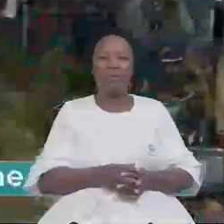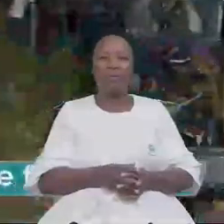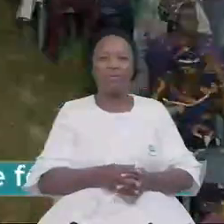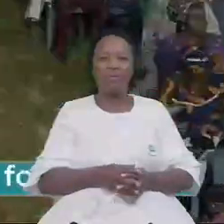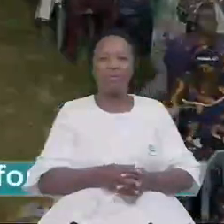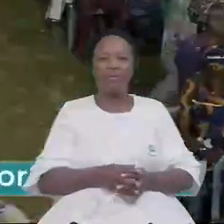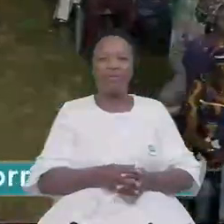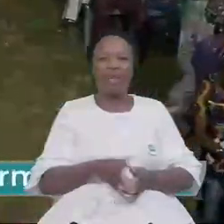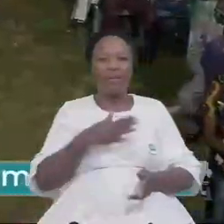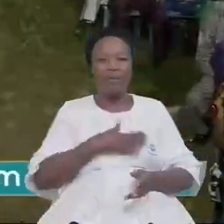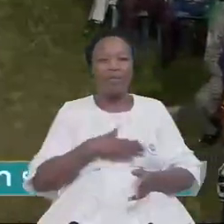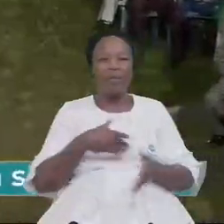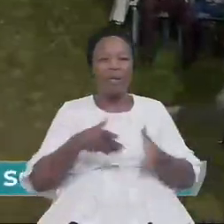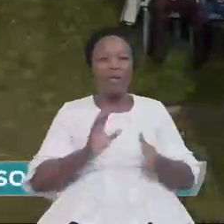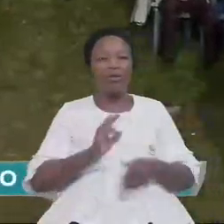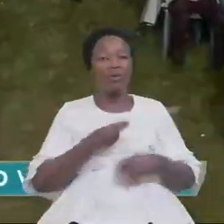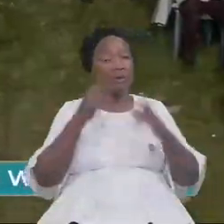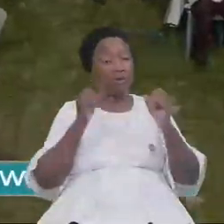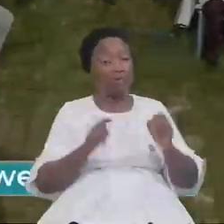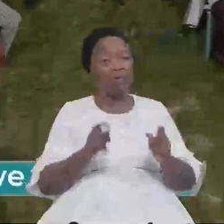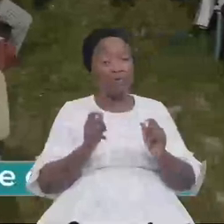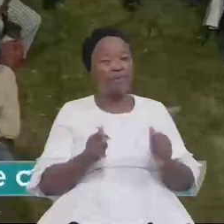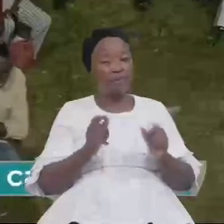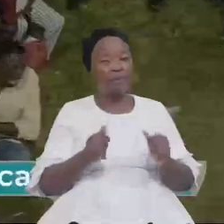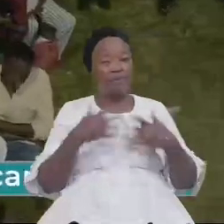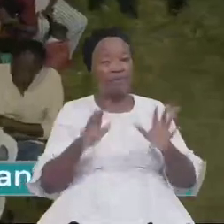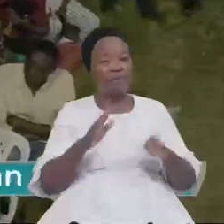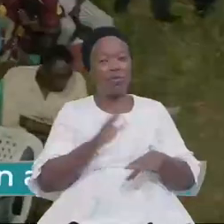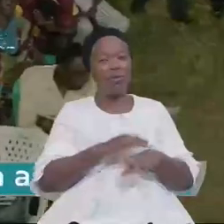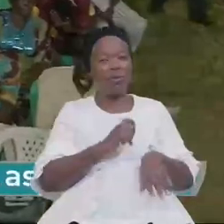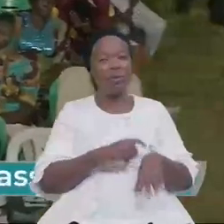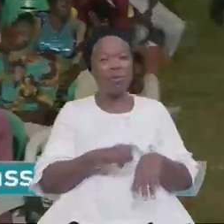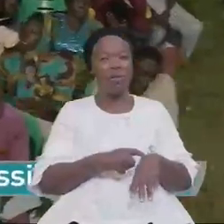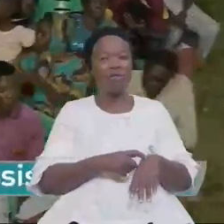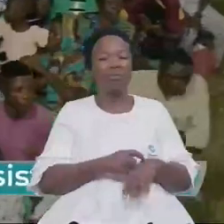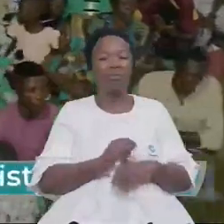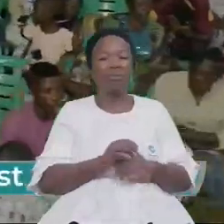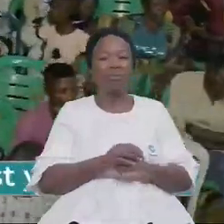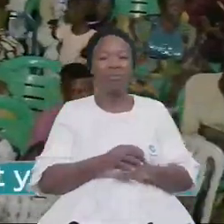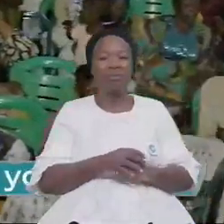Thank you.